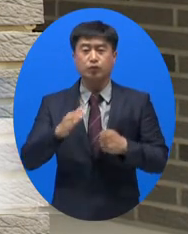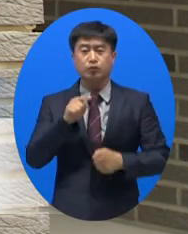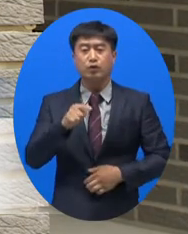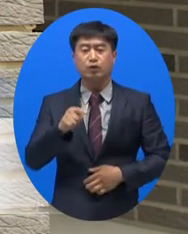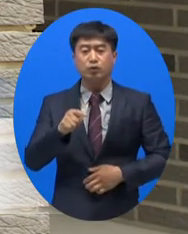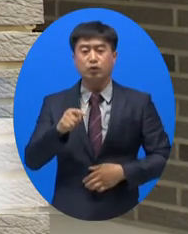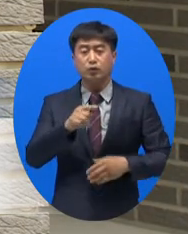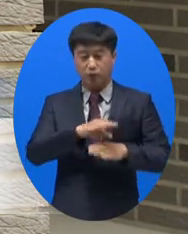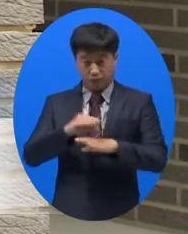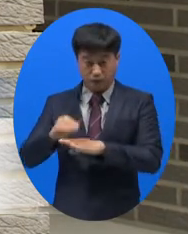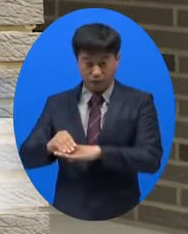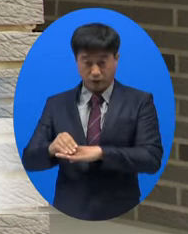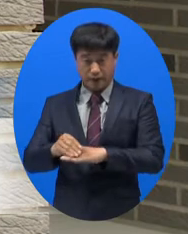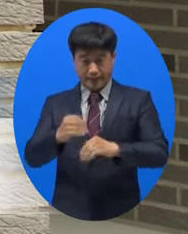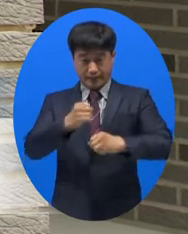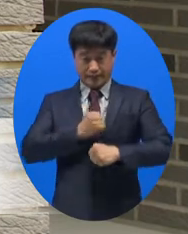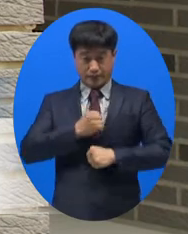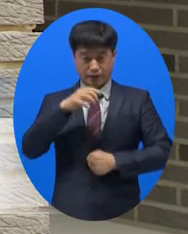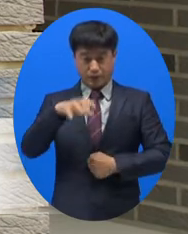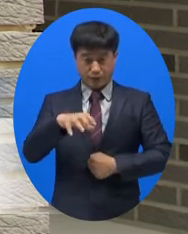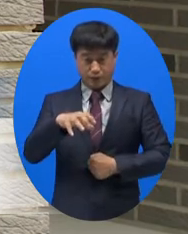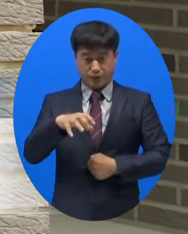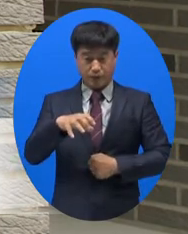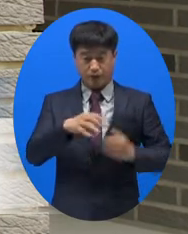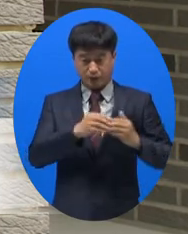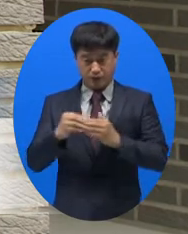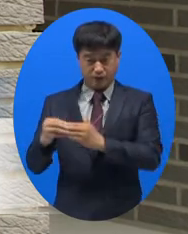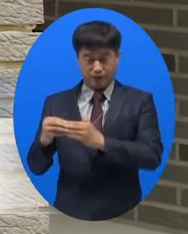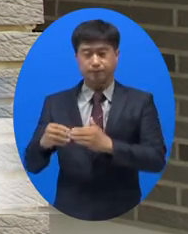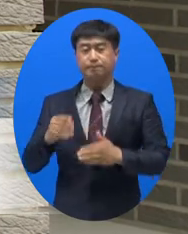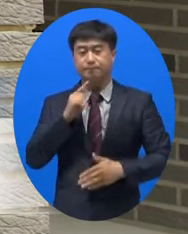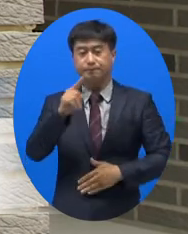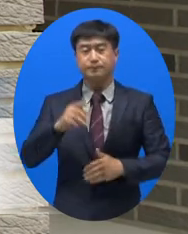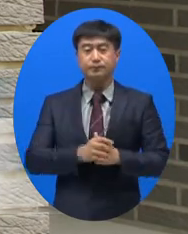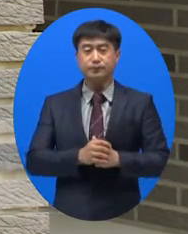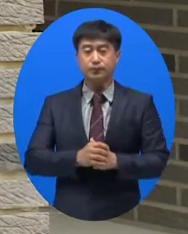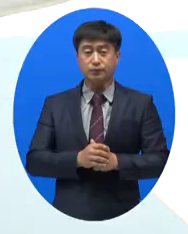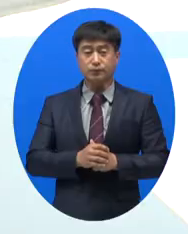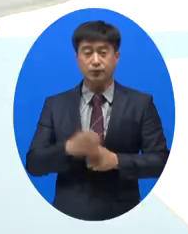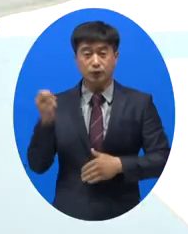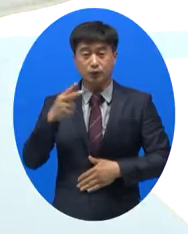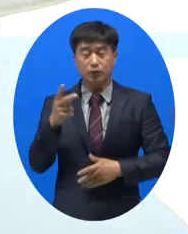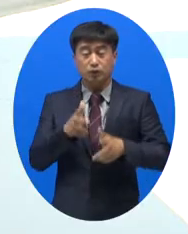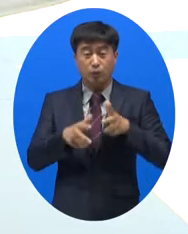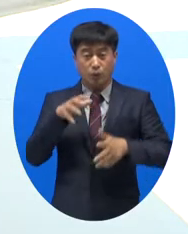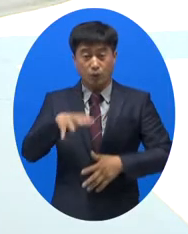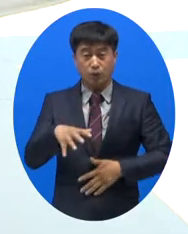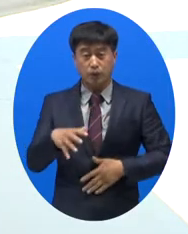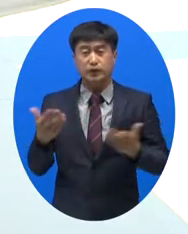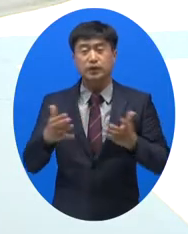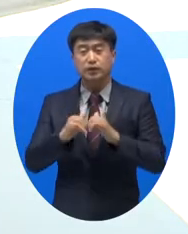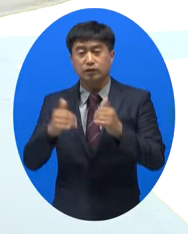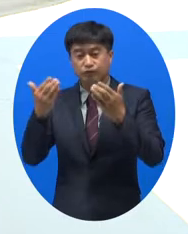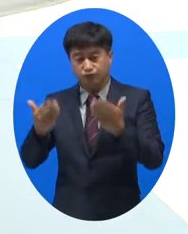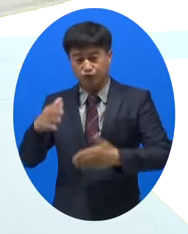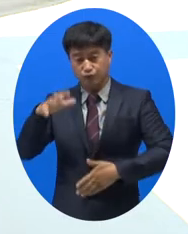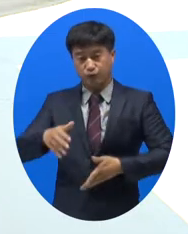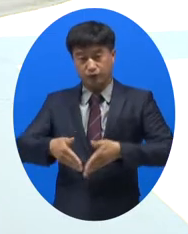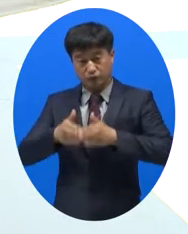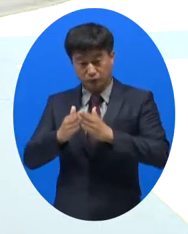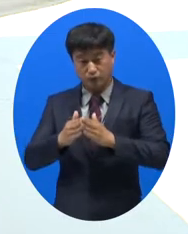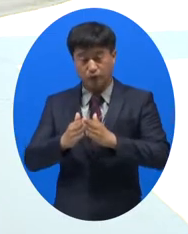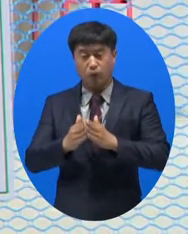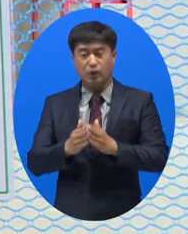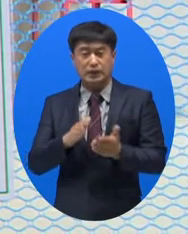해주셔서 저희가 그걸 참고 삼아서 좀 더 안전한 현장으로 이끌어 나가고 있습니다. 아울러 사업장 내 노동자 휴게시설